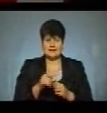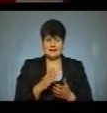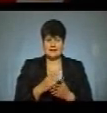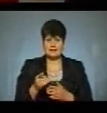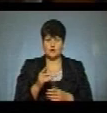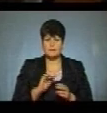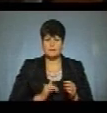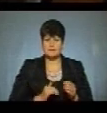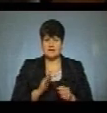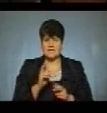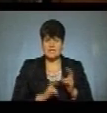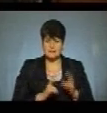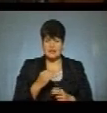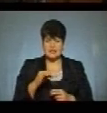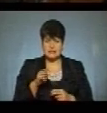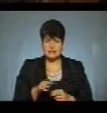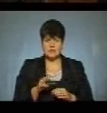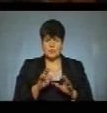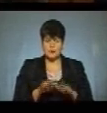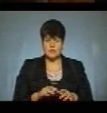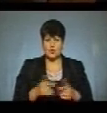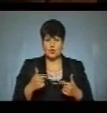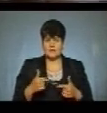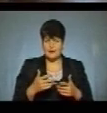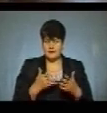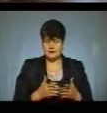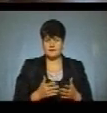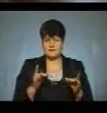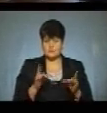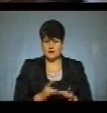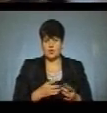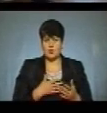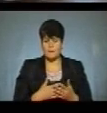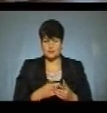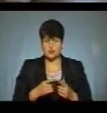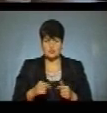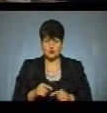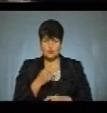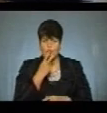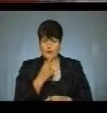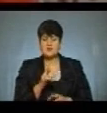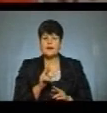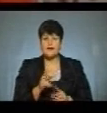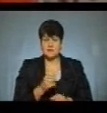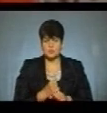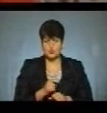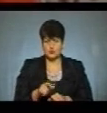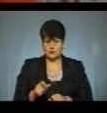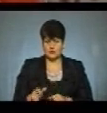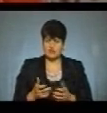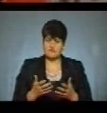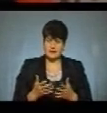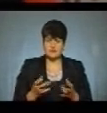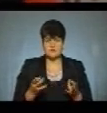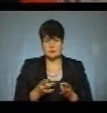тернопільські підприємства, IT-компанії, готельно-ресторанні комплекси та громадські організації, щоб побачити, як працюють люди та визначити, чи